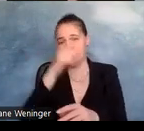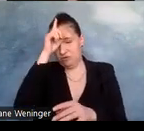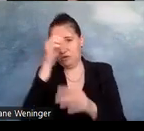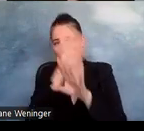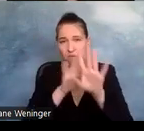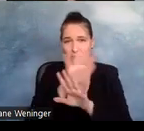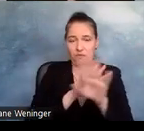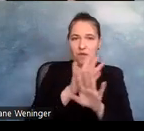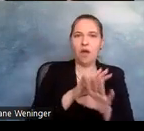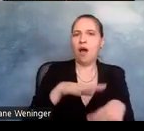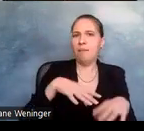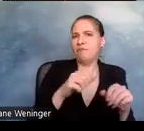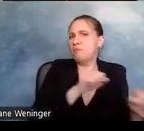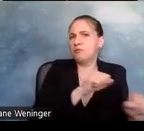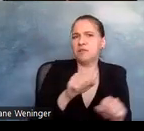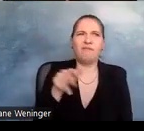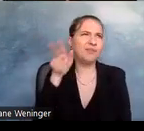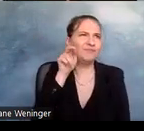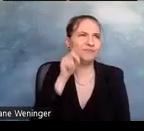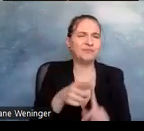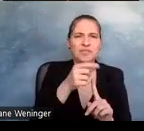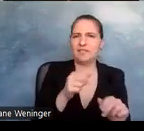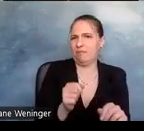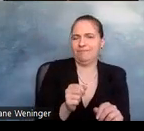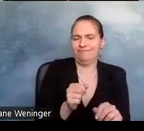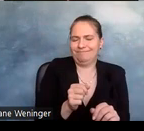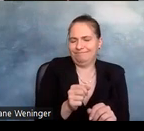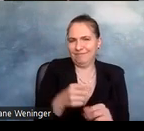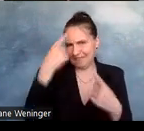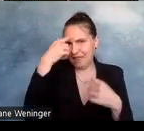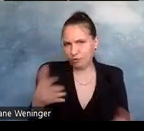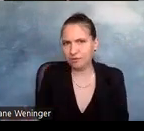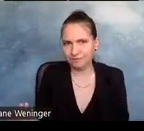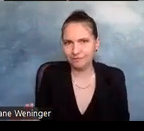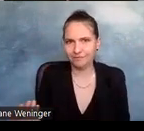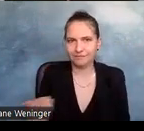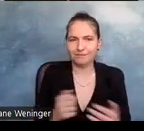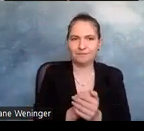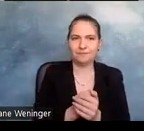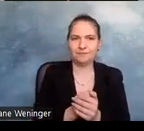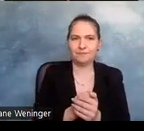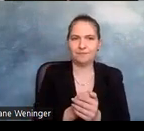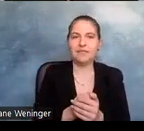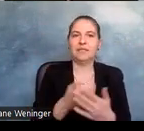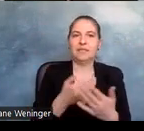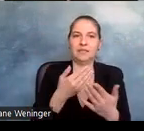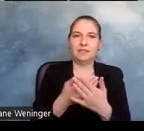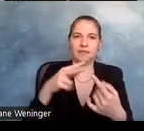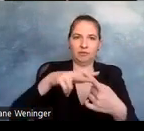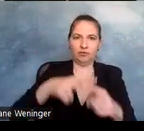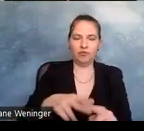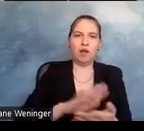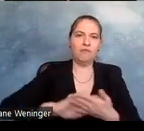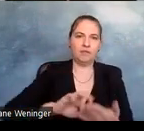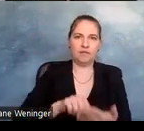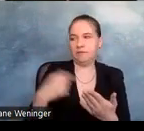ist es ja eigentlich nicht verwendbar, die Seite so. Und da spart uns das Tool einfach auch wieder so dieses mit, was ich